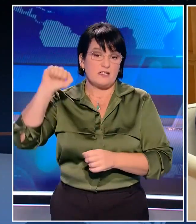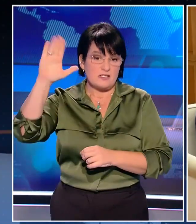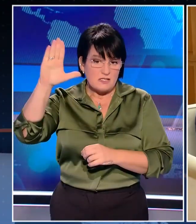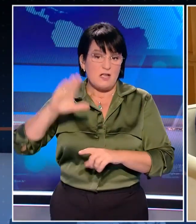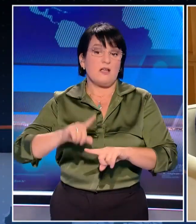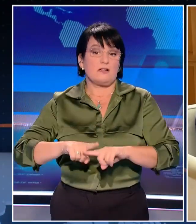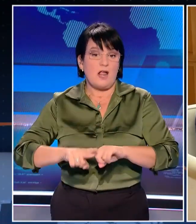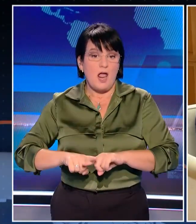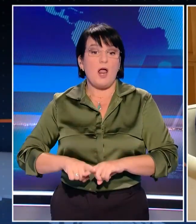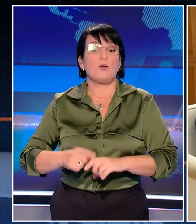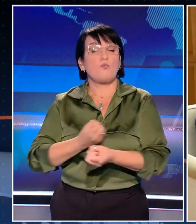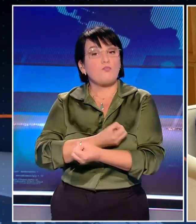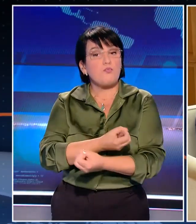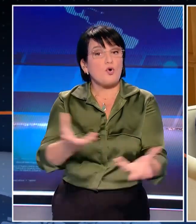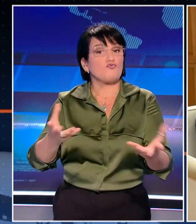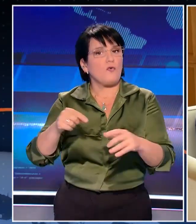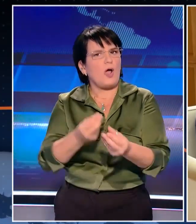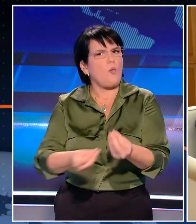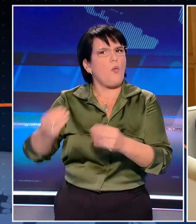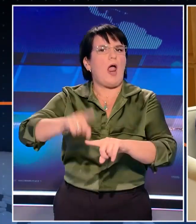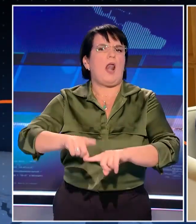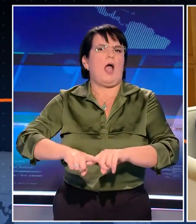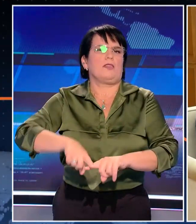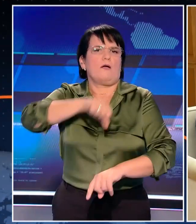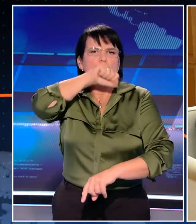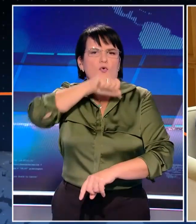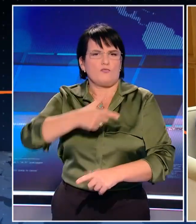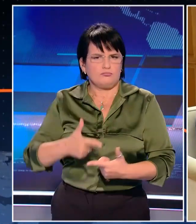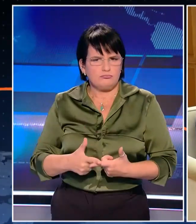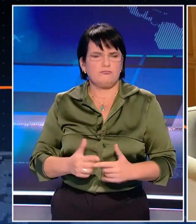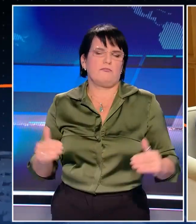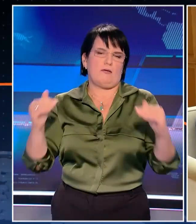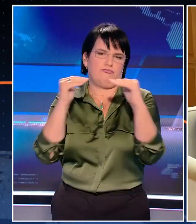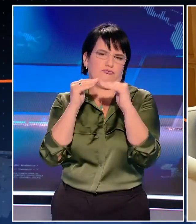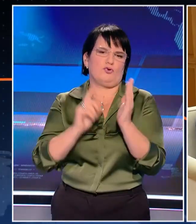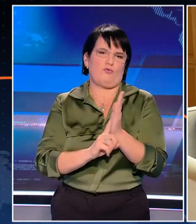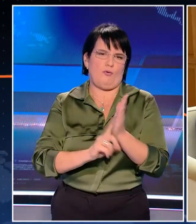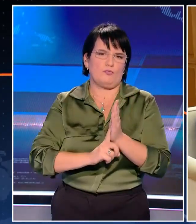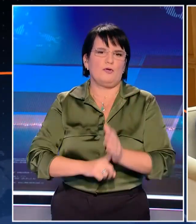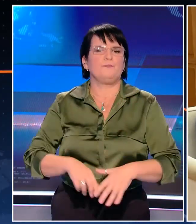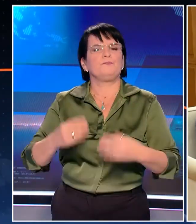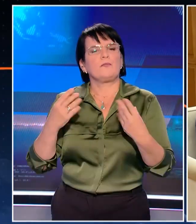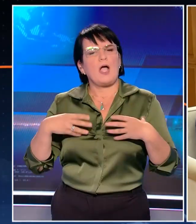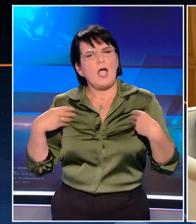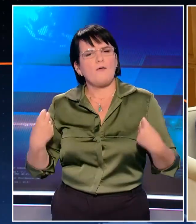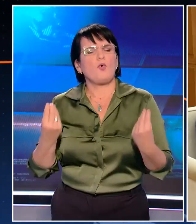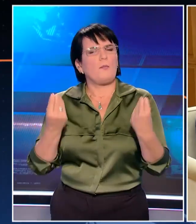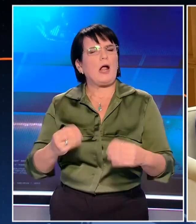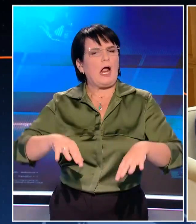να μπορούν να προσφέρουν στην πατρίδα τους σε μια χώρα με ισονομία και ισοπολιτεία. Έχουμε κάνει μια καλή αρχή με